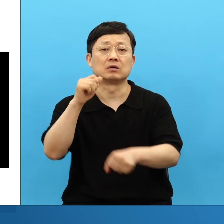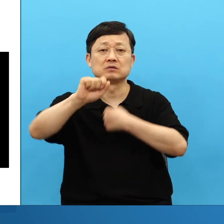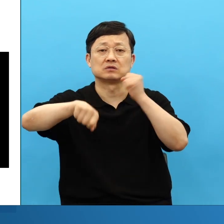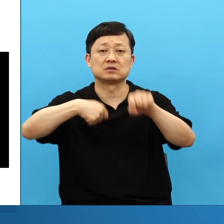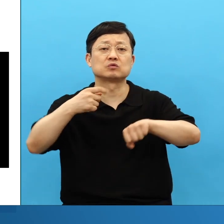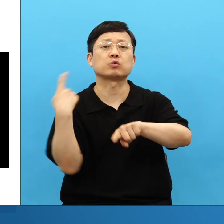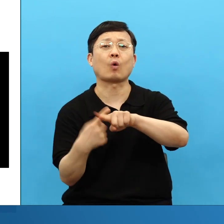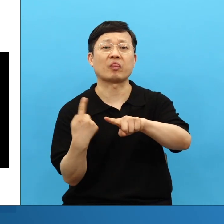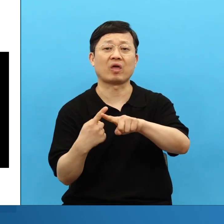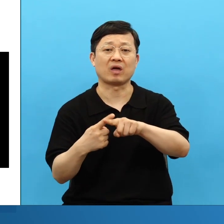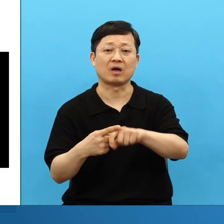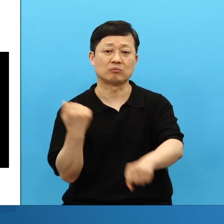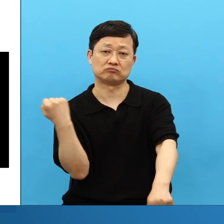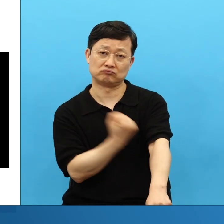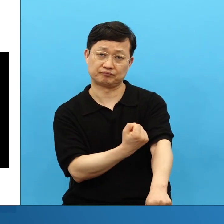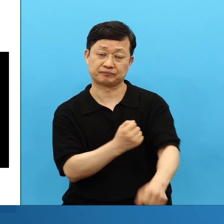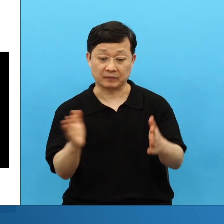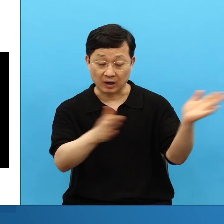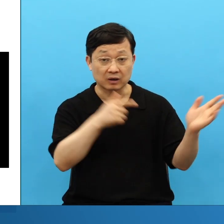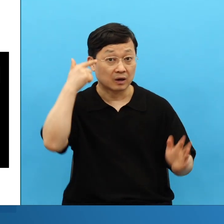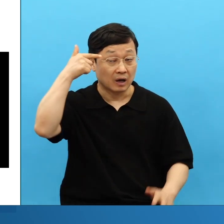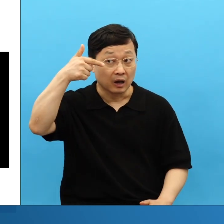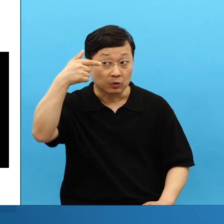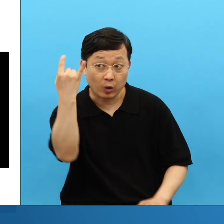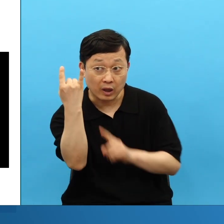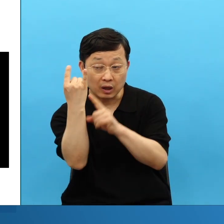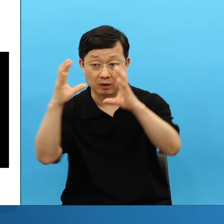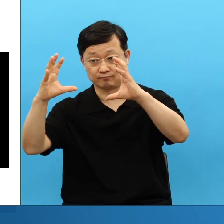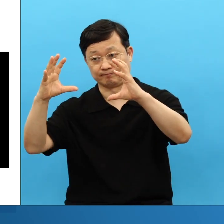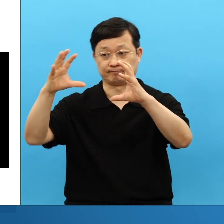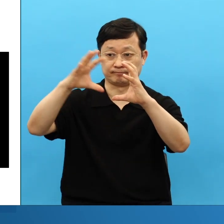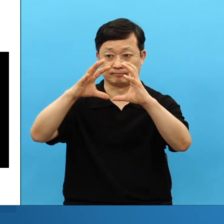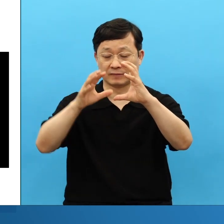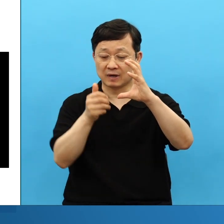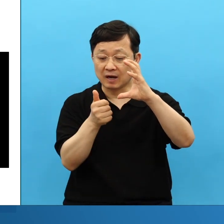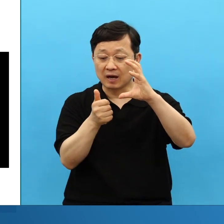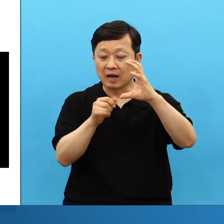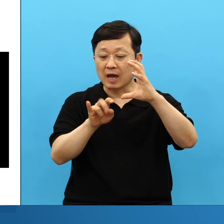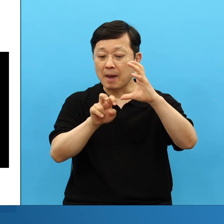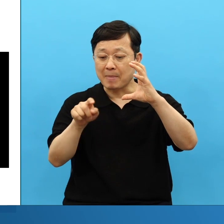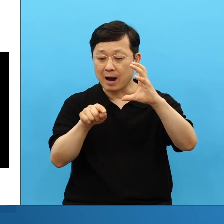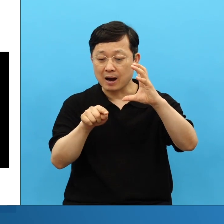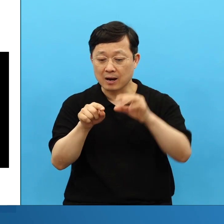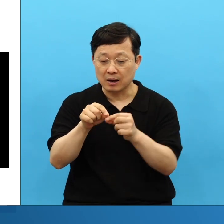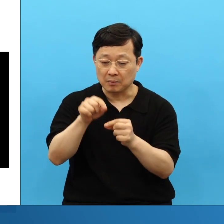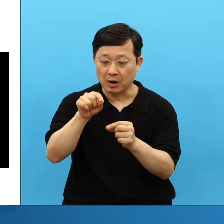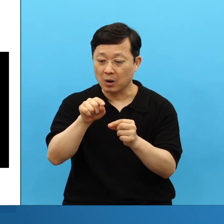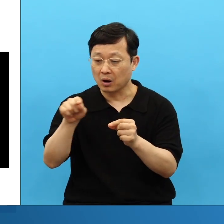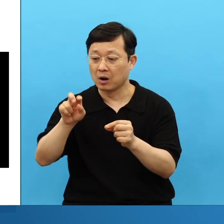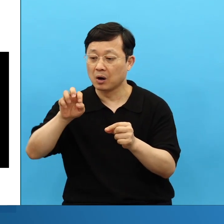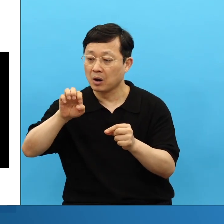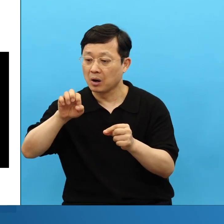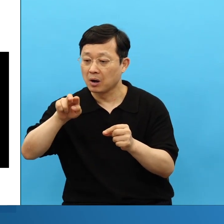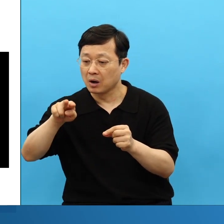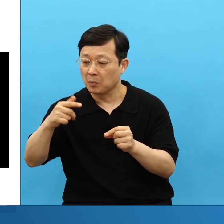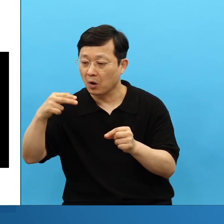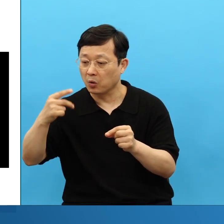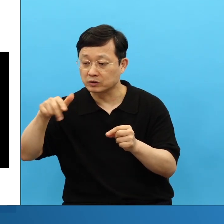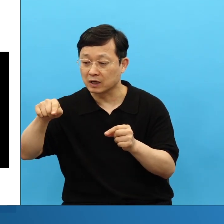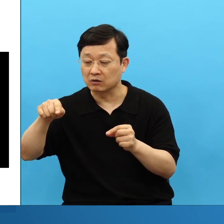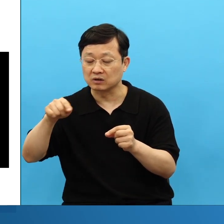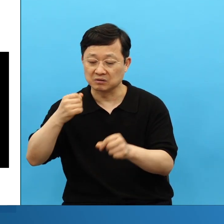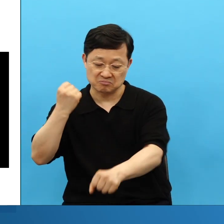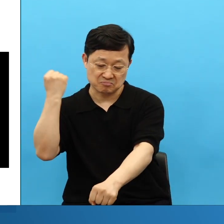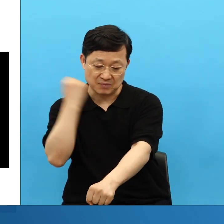결국 우리 몸에서 가장 중독과 관련되어 있는 것은 해마와 편도체입니다. 저것이 크거나 작거나